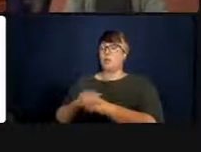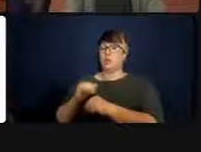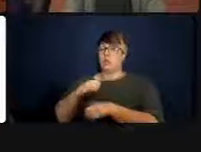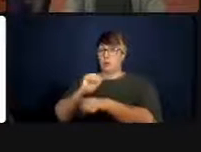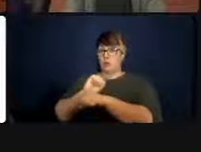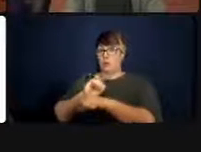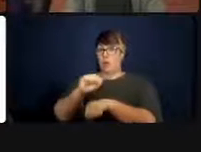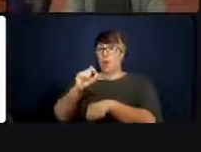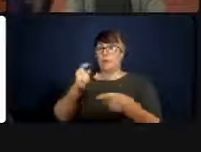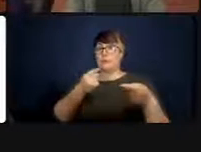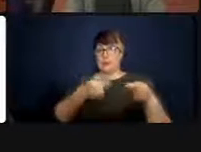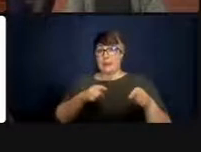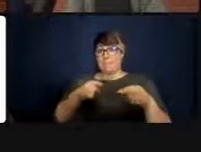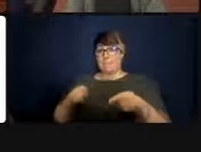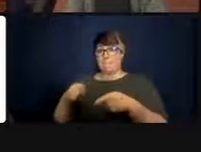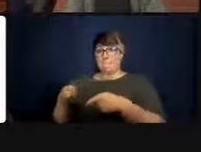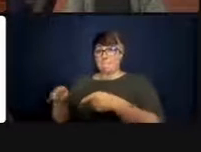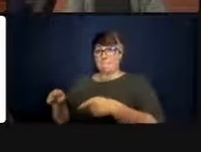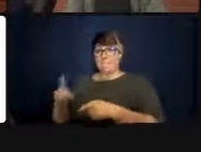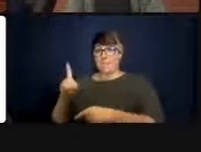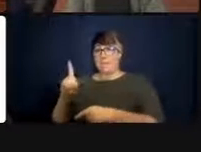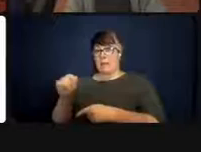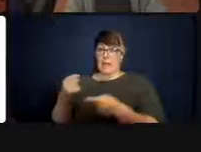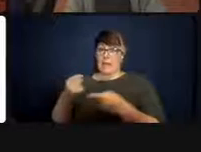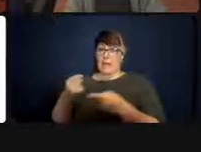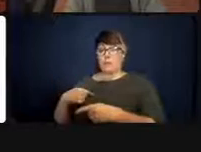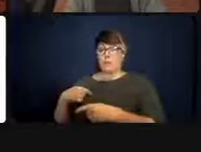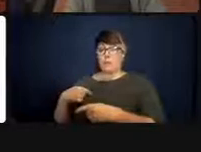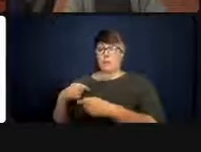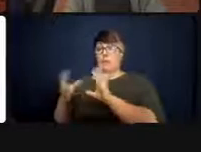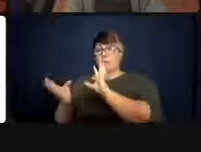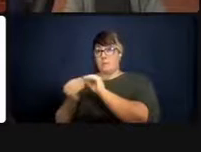فهل لديكم جدول زمني؟